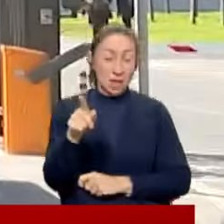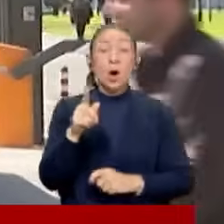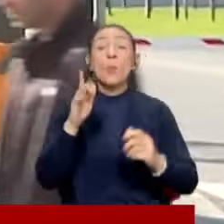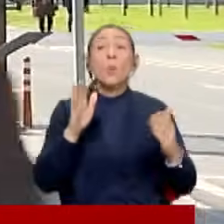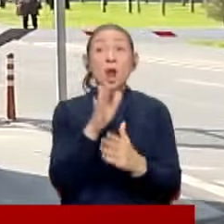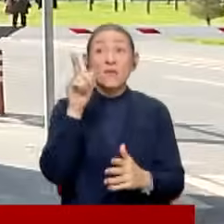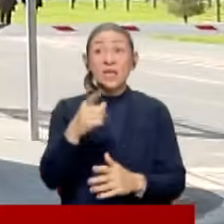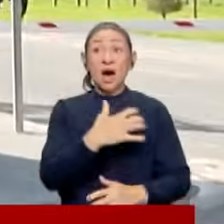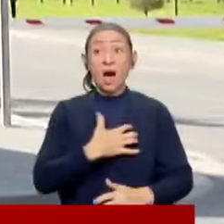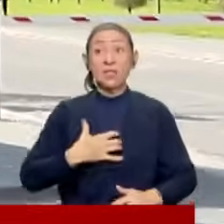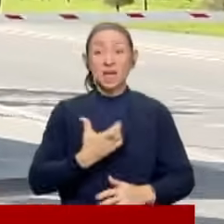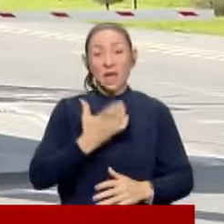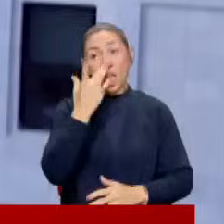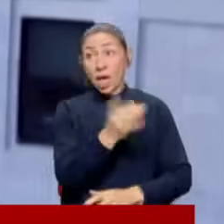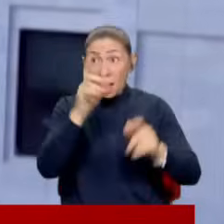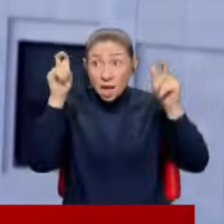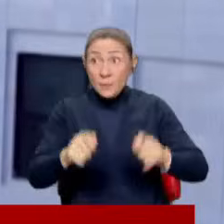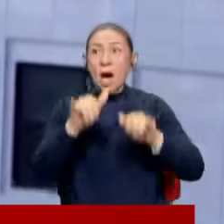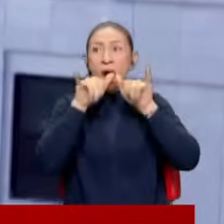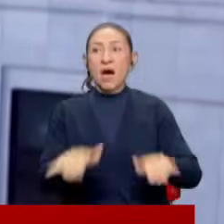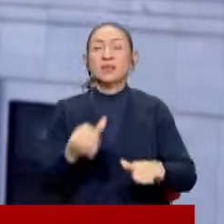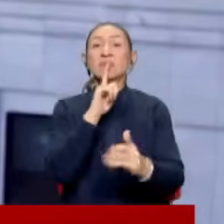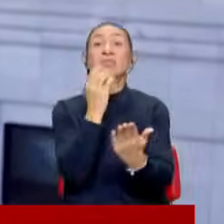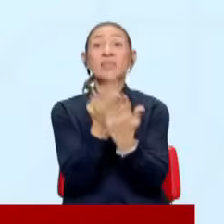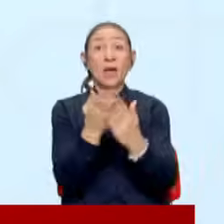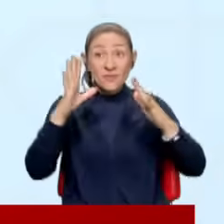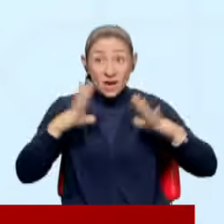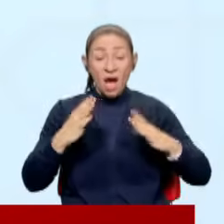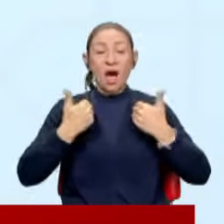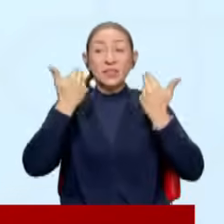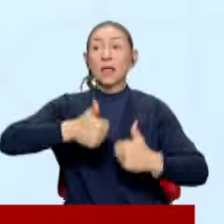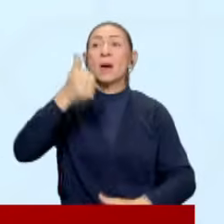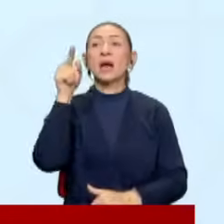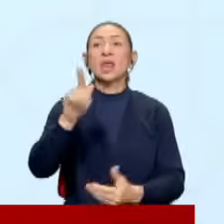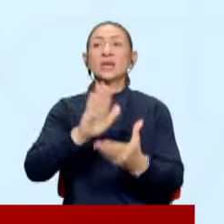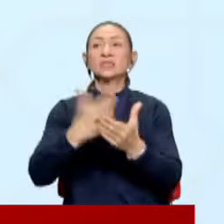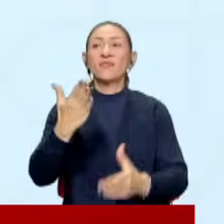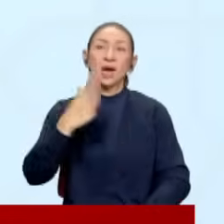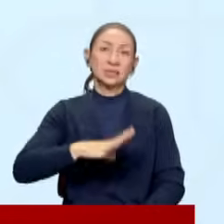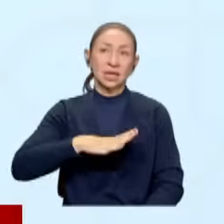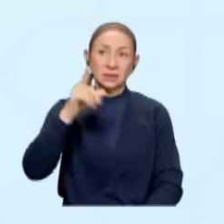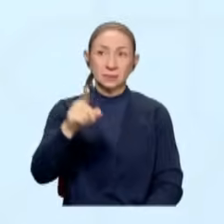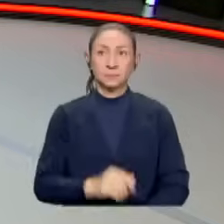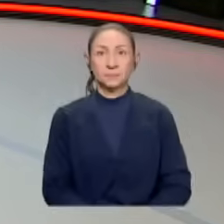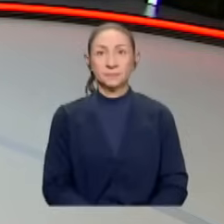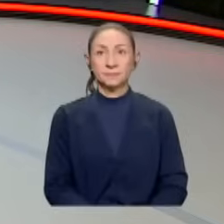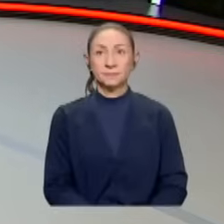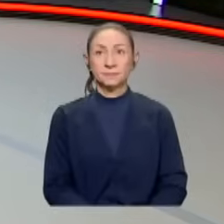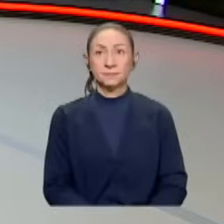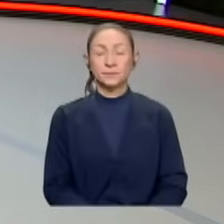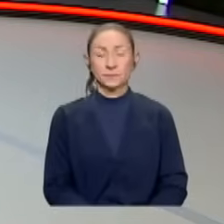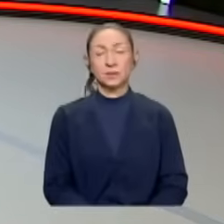muhalefette anayasa çiğnendi diyerek aynı talepte bulunurken adalet bakanının da istifası istendi